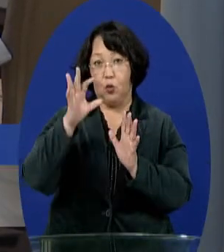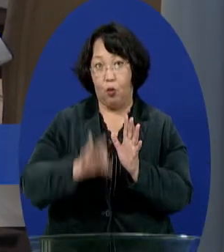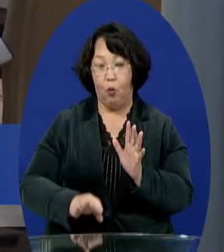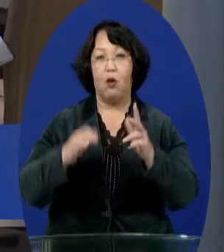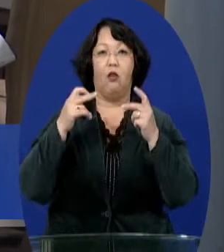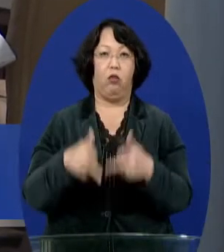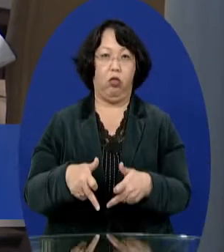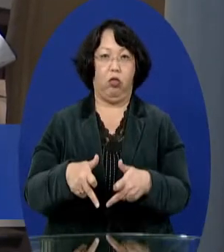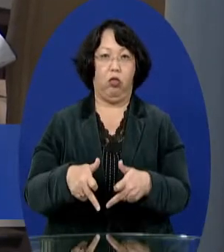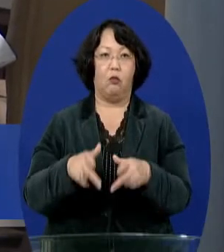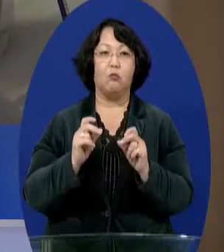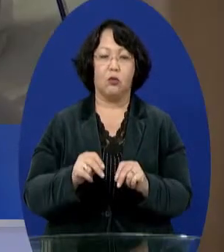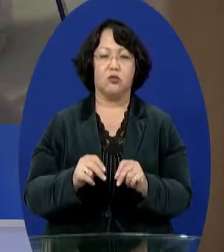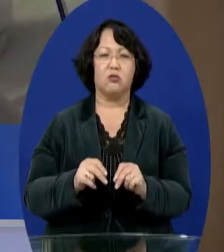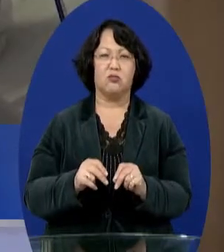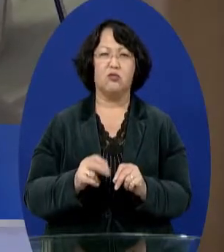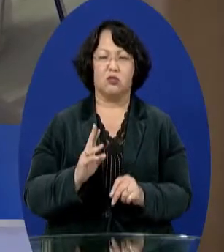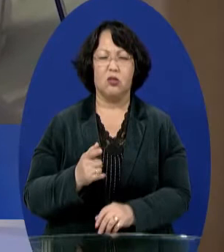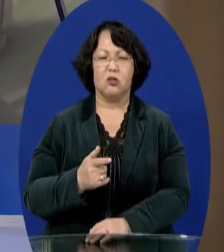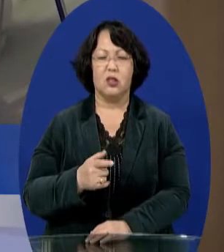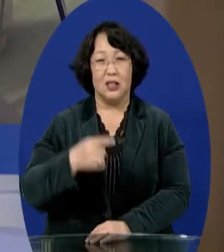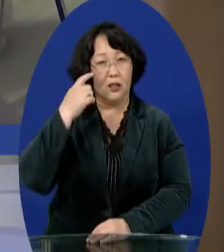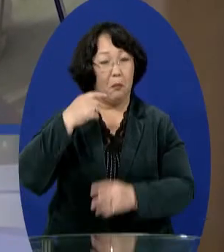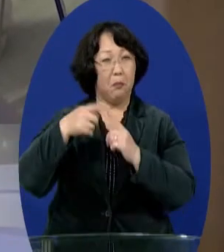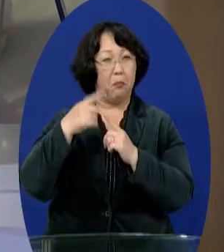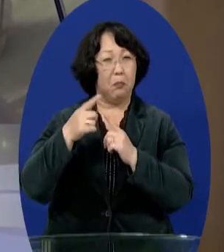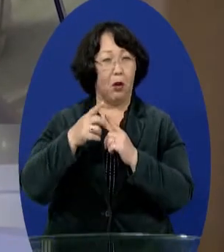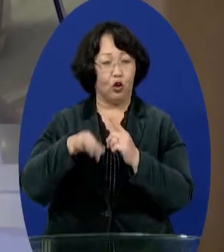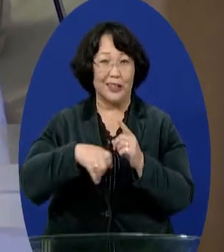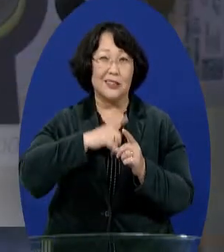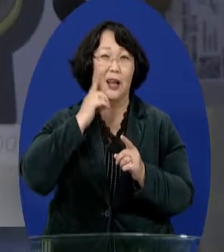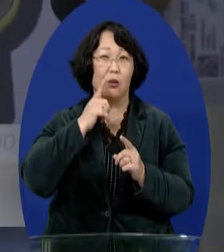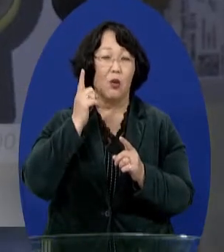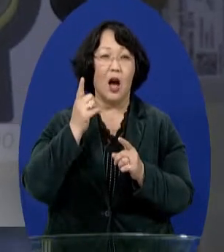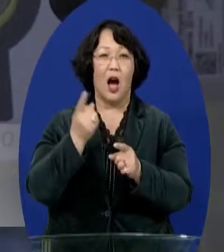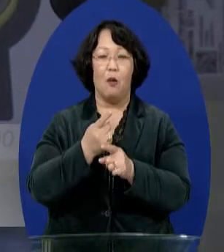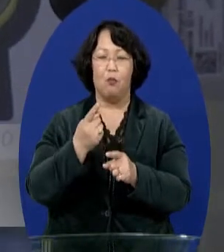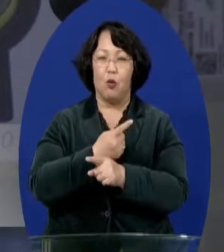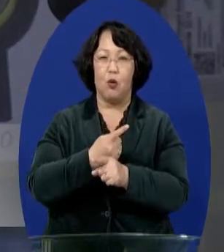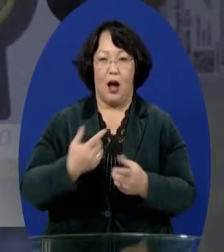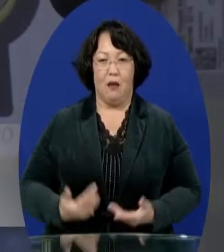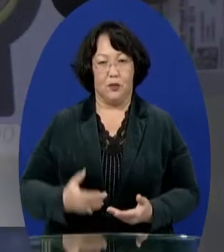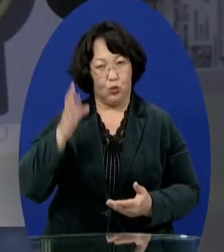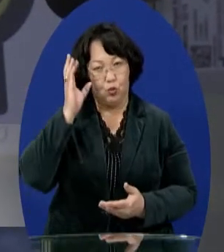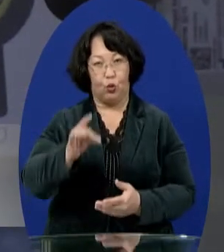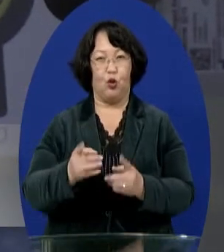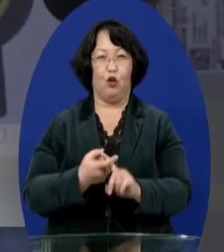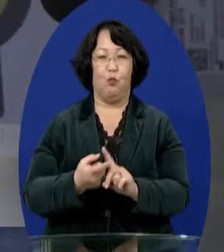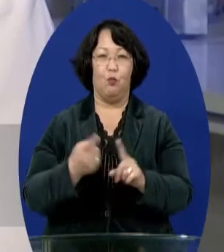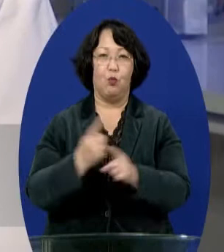хэмжээнд алддаг байна. Тархины харуулт улам залуужиж байгаа нь хорт зуршил, амьдралын буруу үе маягтай холбоотой гэж эмчнэр